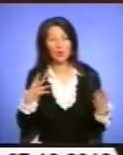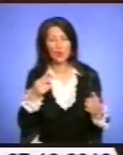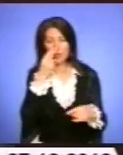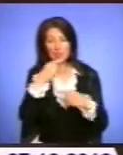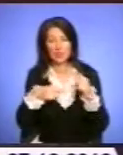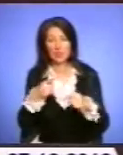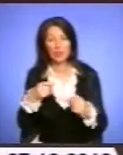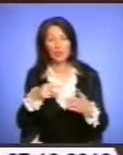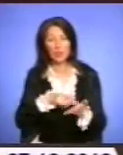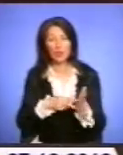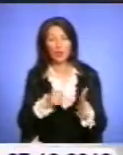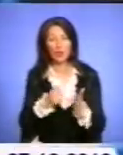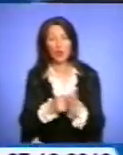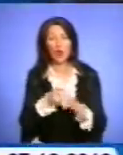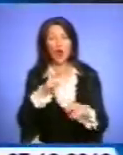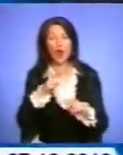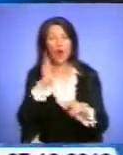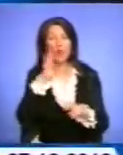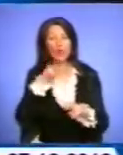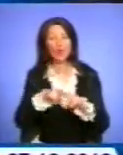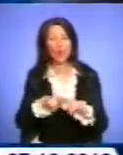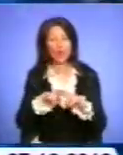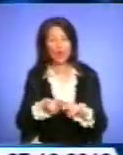самого Водохреща.